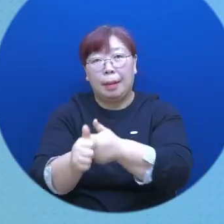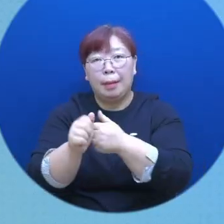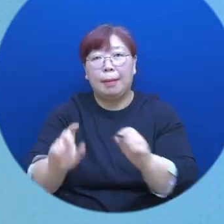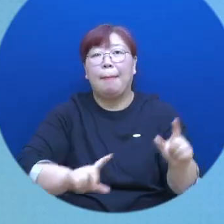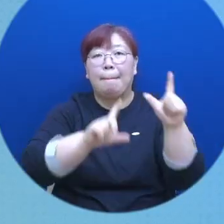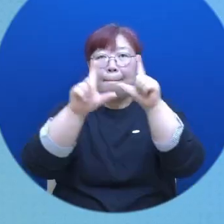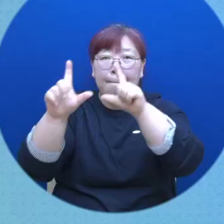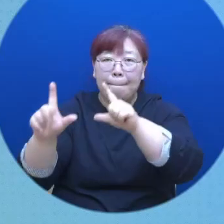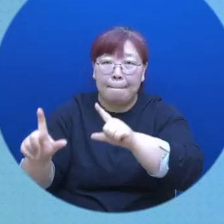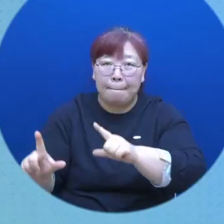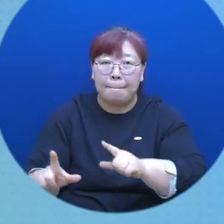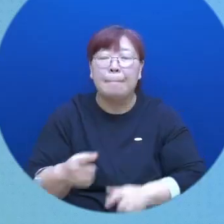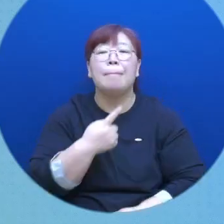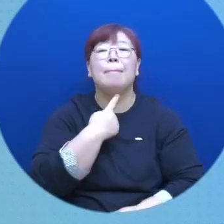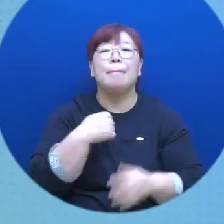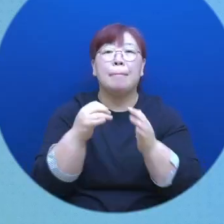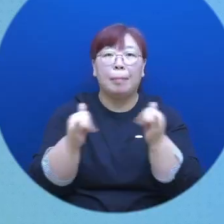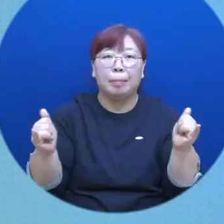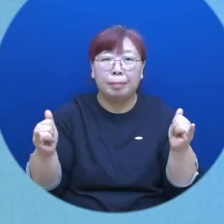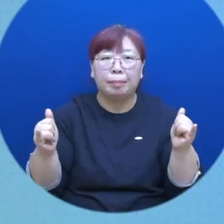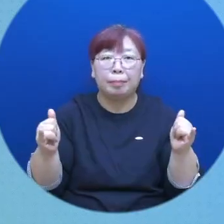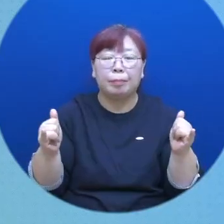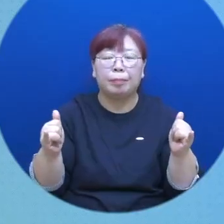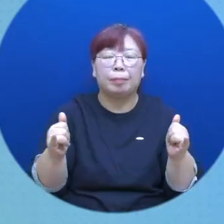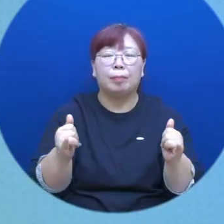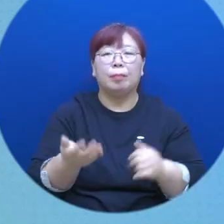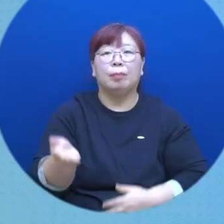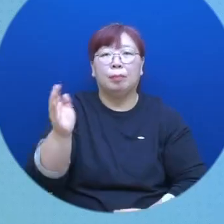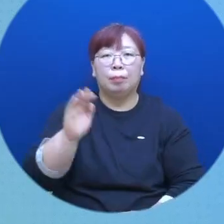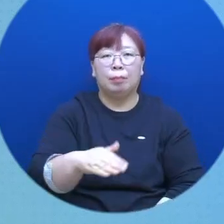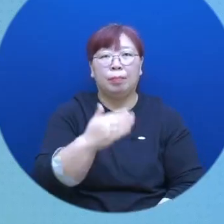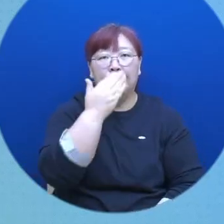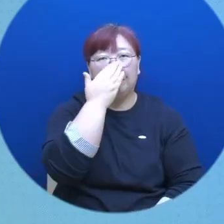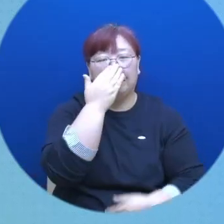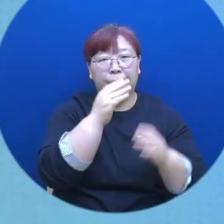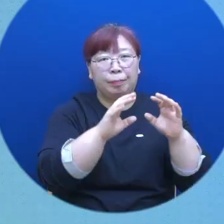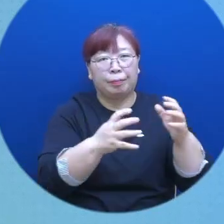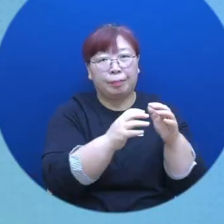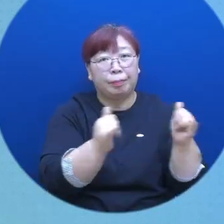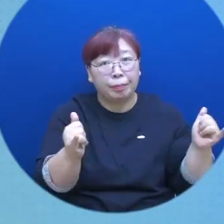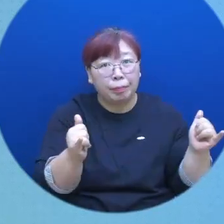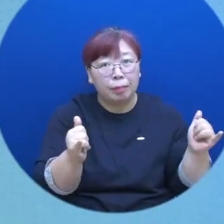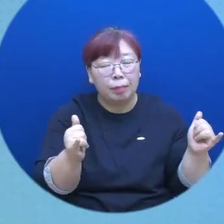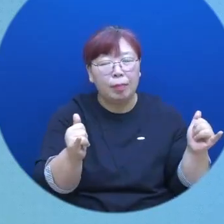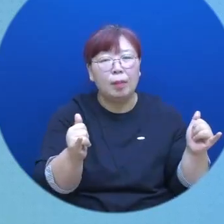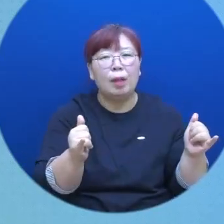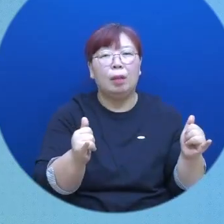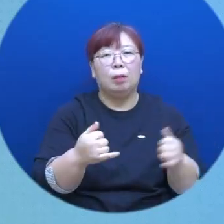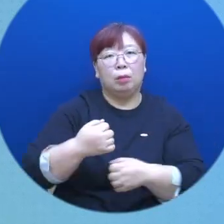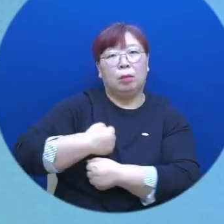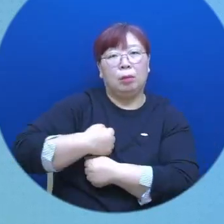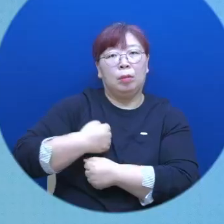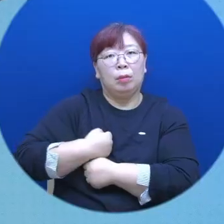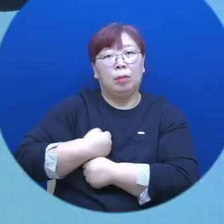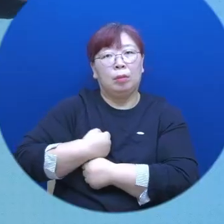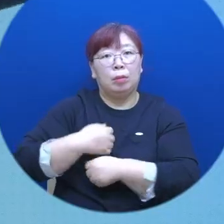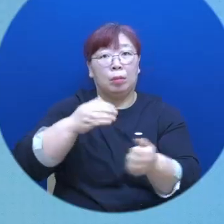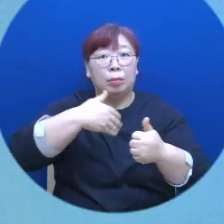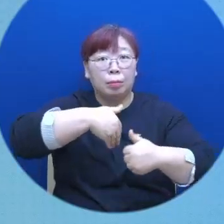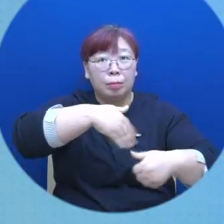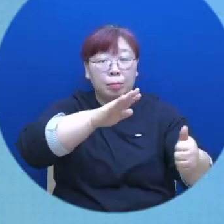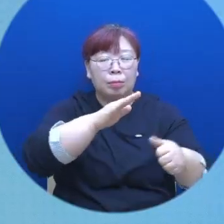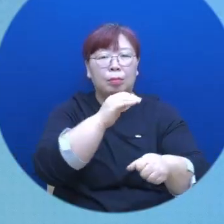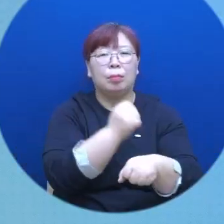그가 바로 이스라엘 땅 군대 장교로 발령을 받아 그곳에